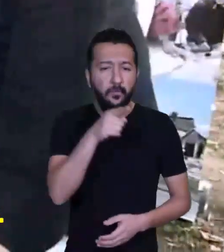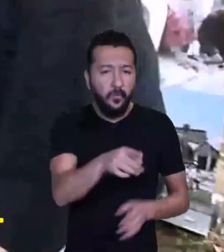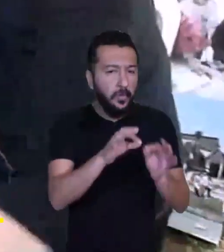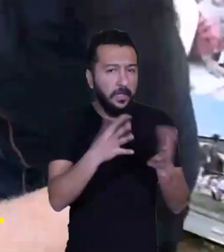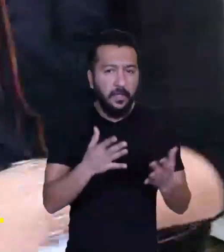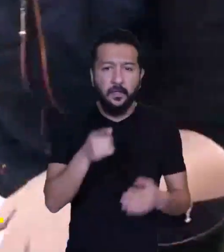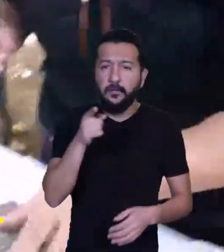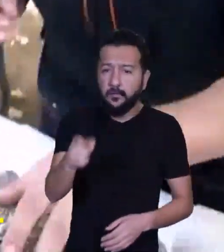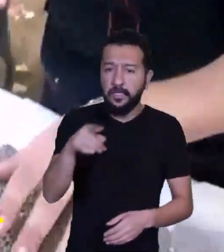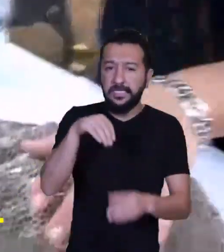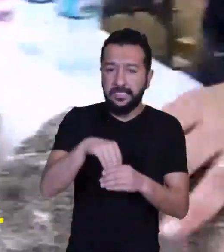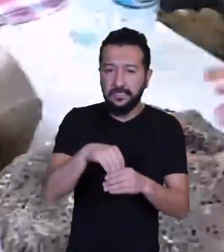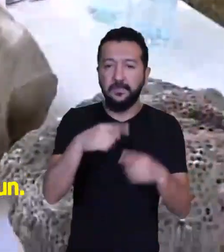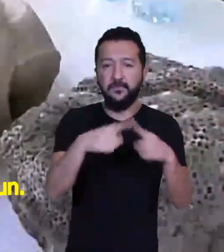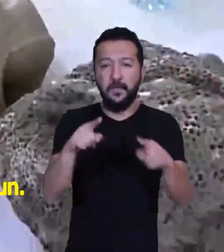Selmakaya.